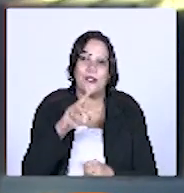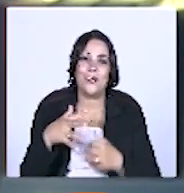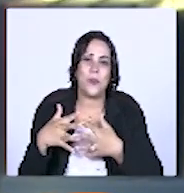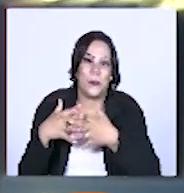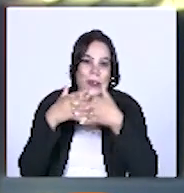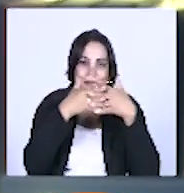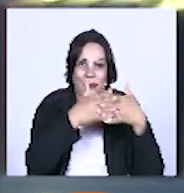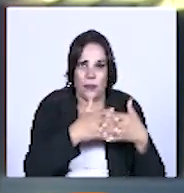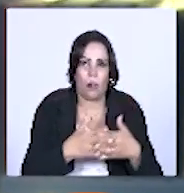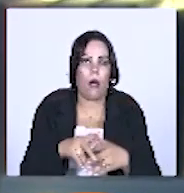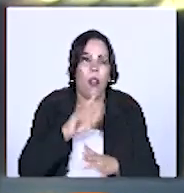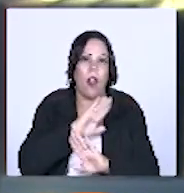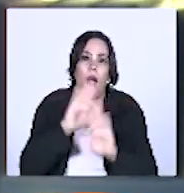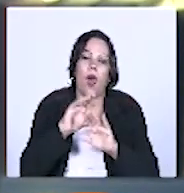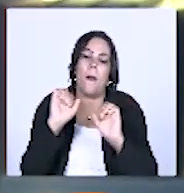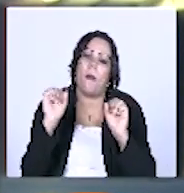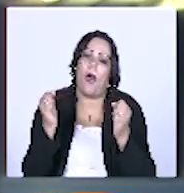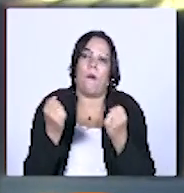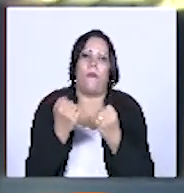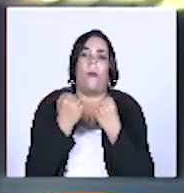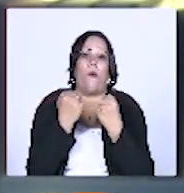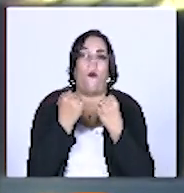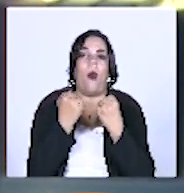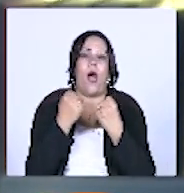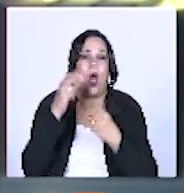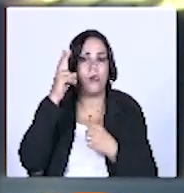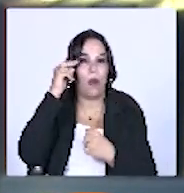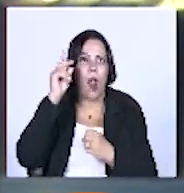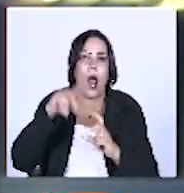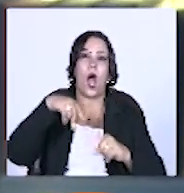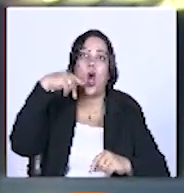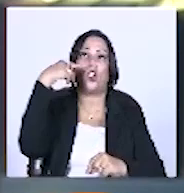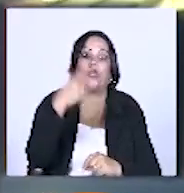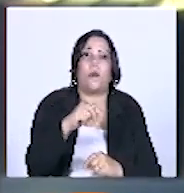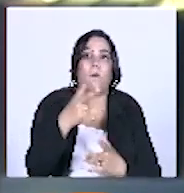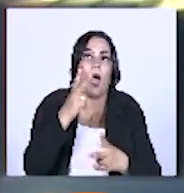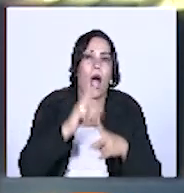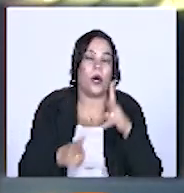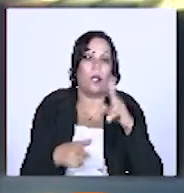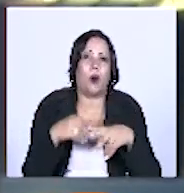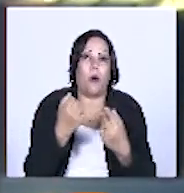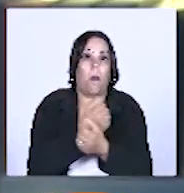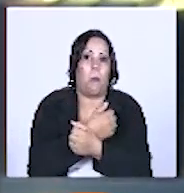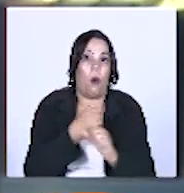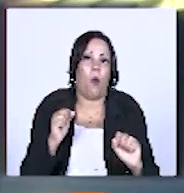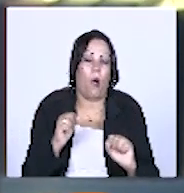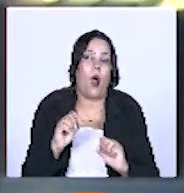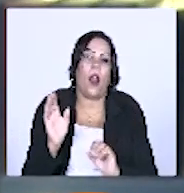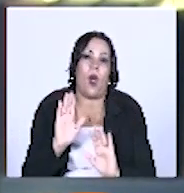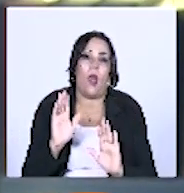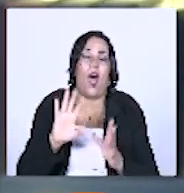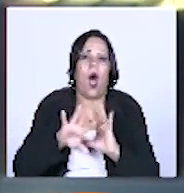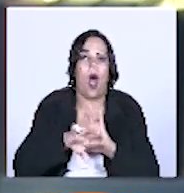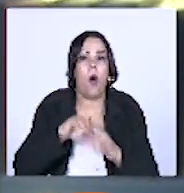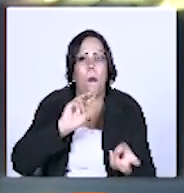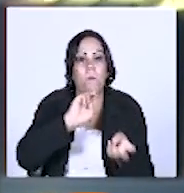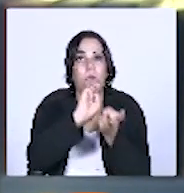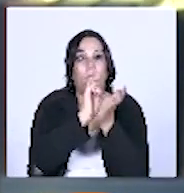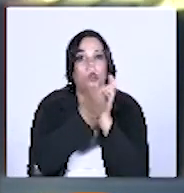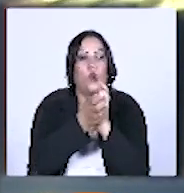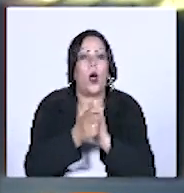المتحده منعت اسرائيل من ضرب اي مفاعلات او مشروعات